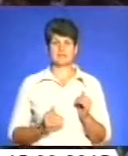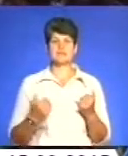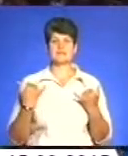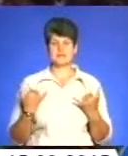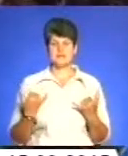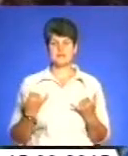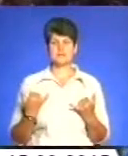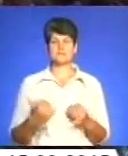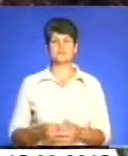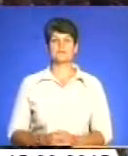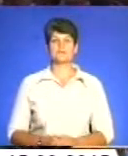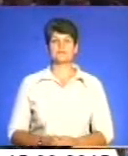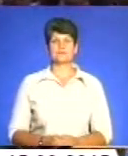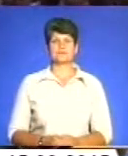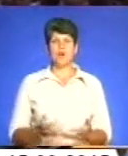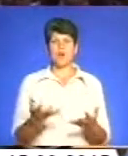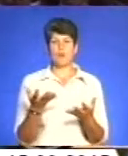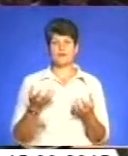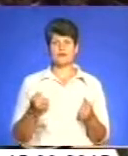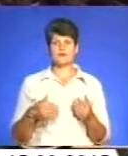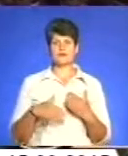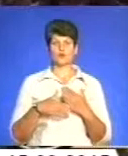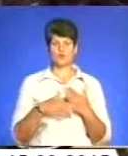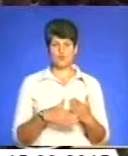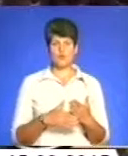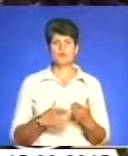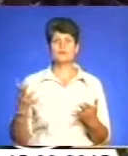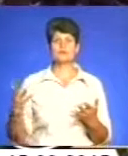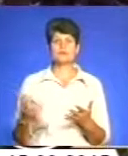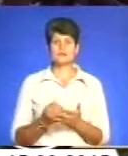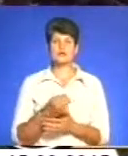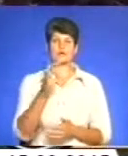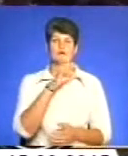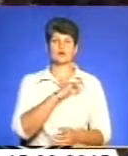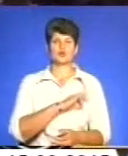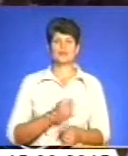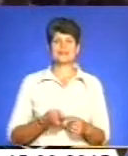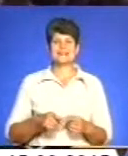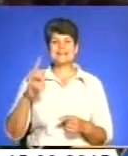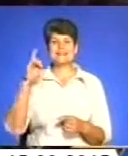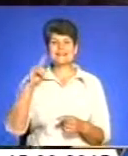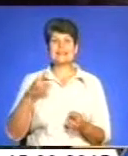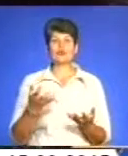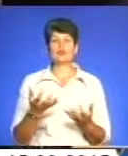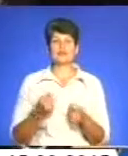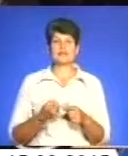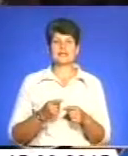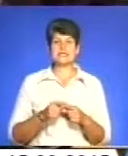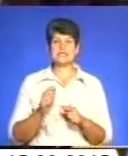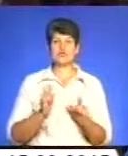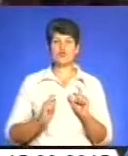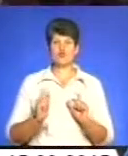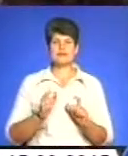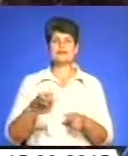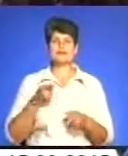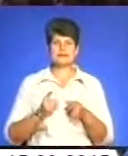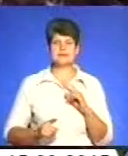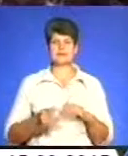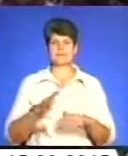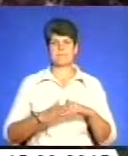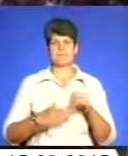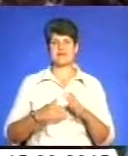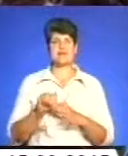і отримав допомогу, і успішно використовую ці знання, що я отримав на цих курсах, вже дійсно на практиці, не